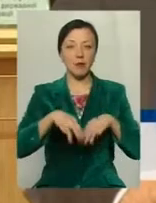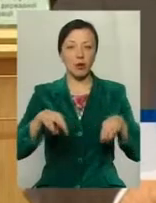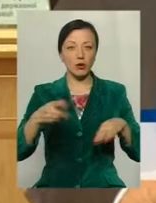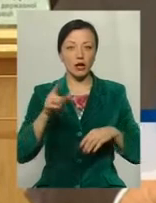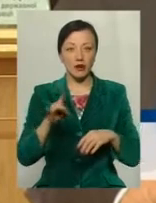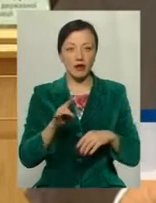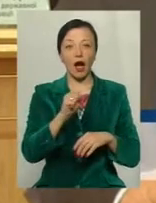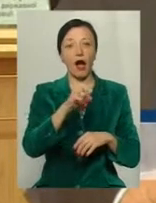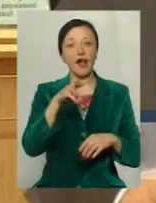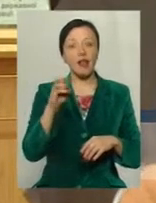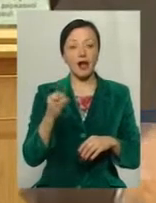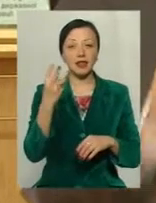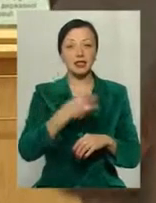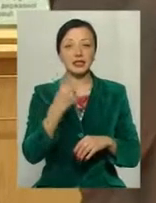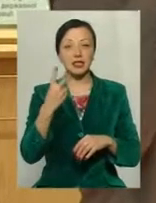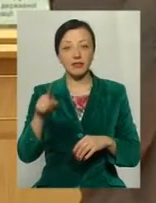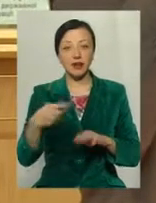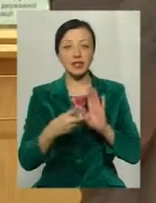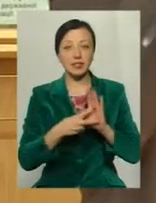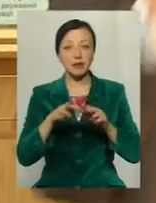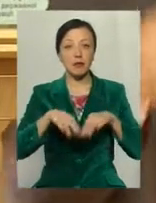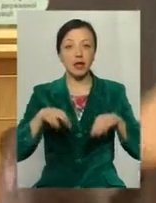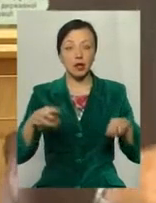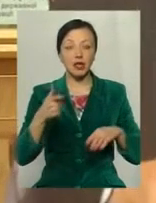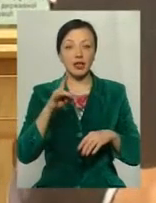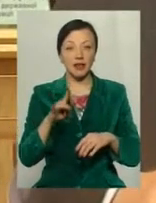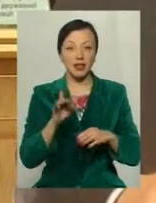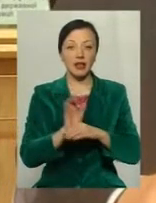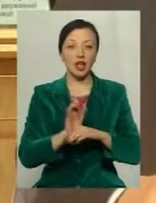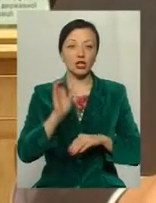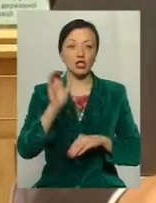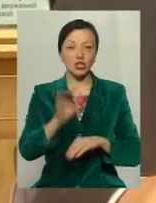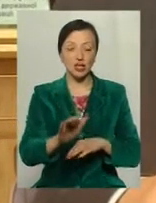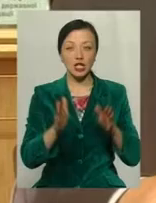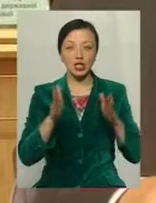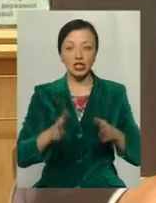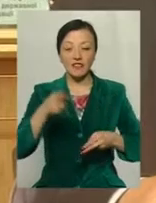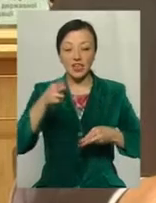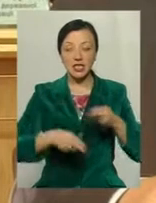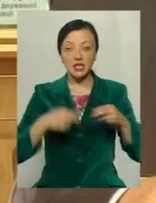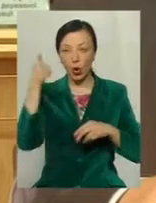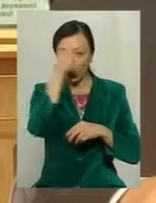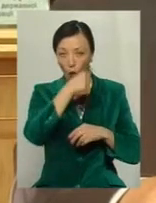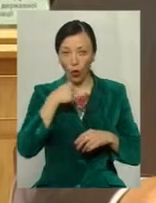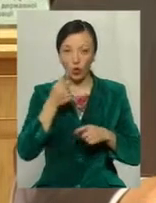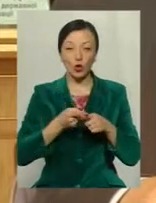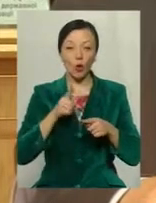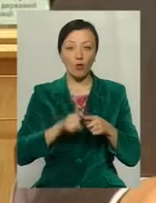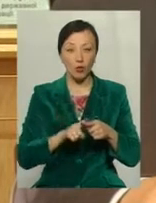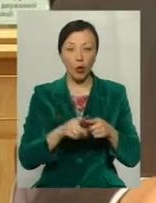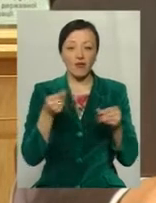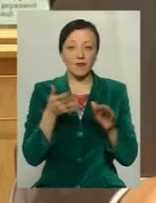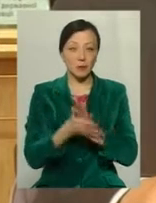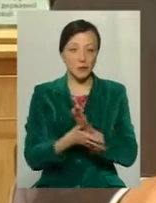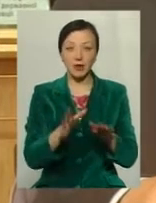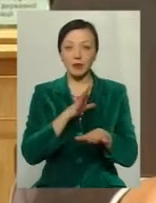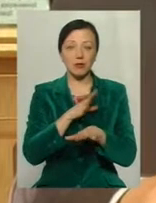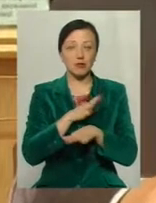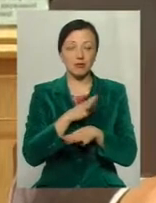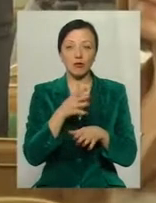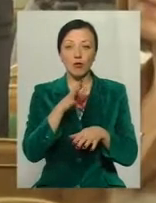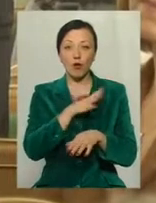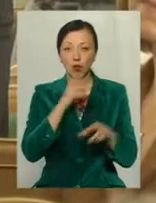фонду. Спеціально. Залишок коштів освітньої субвенції з минулого року – 47,5 мільйона гривень. На капітальні видатки в нас по освіті було